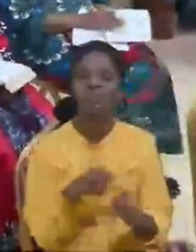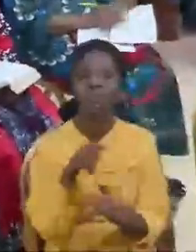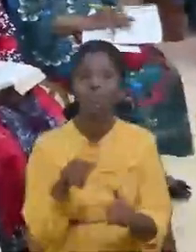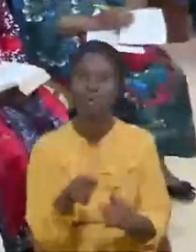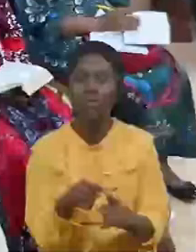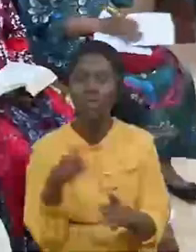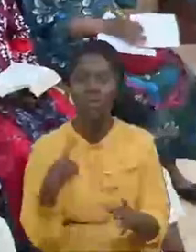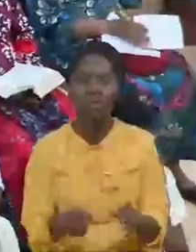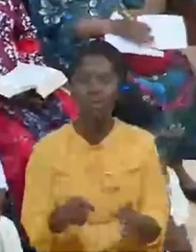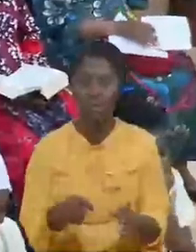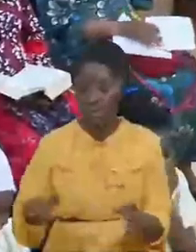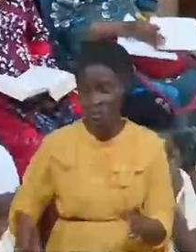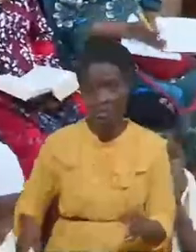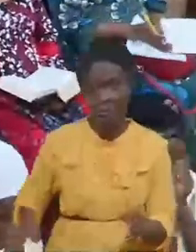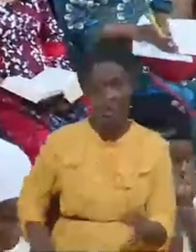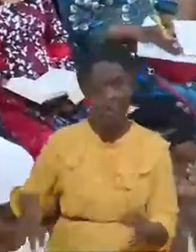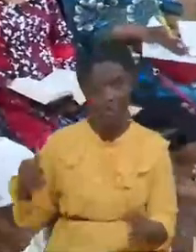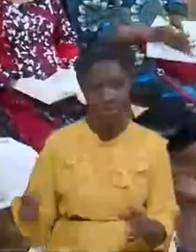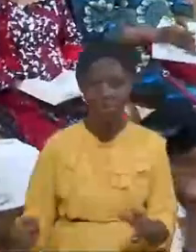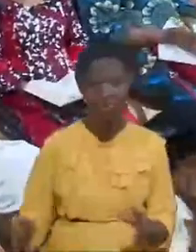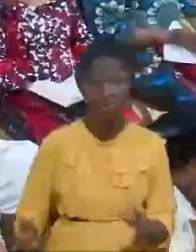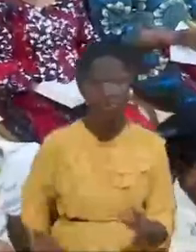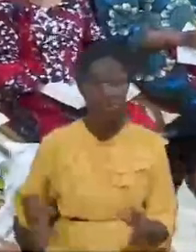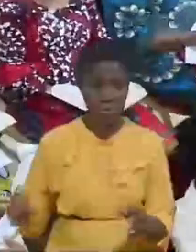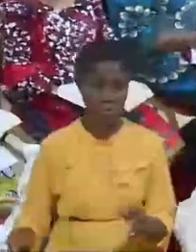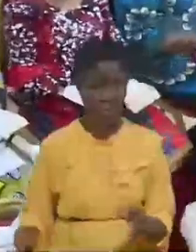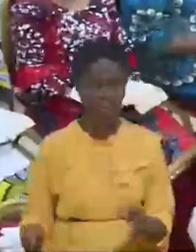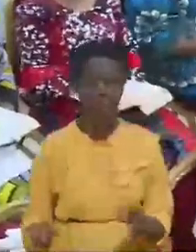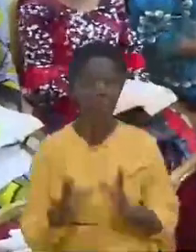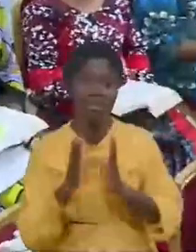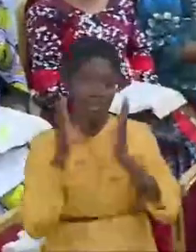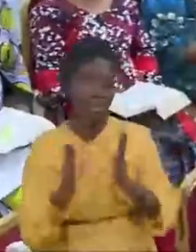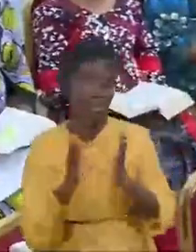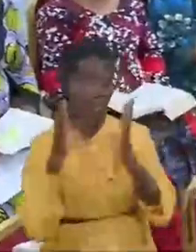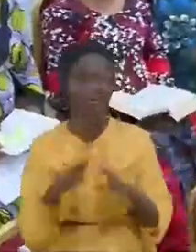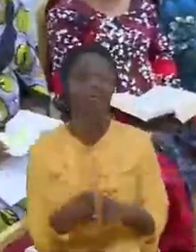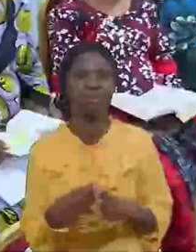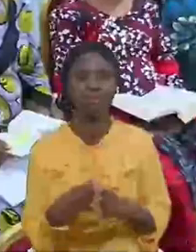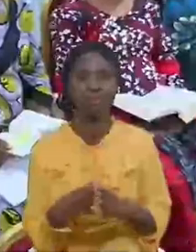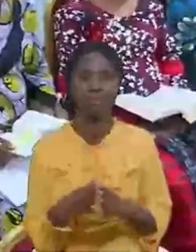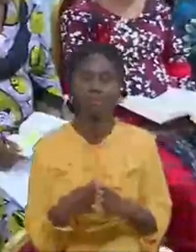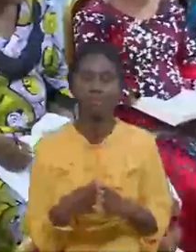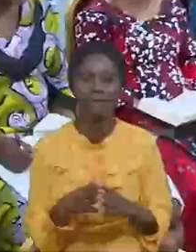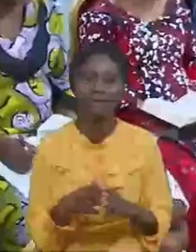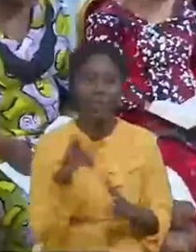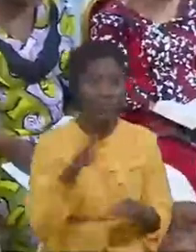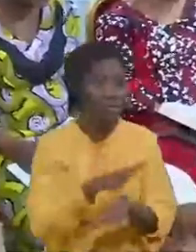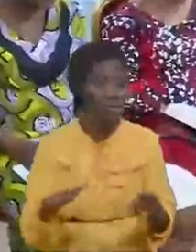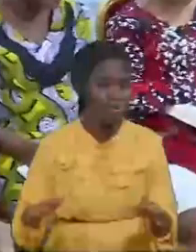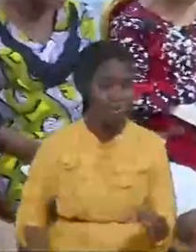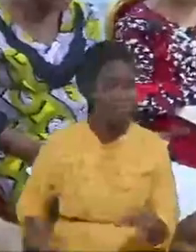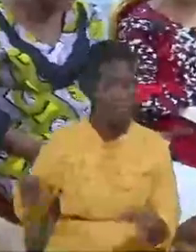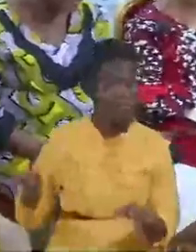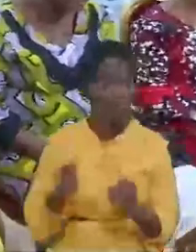chien aboie, cela ne vous influence pas, vous n'aboyez pas